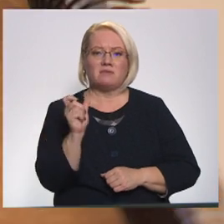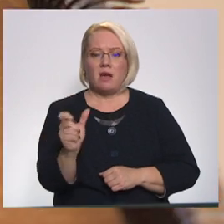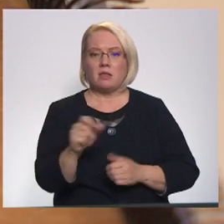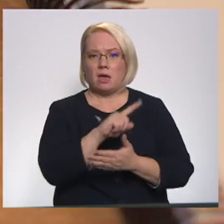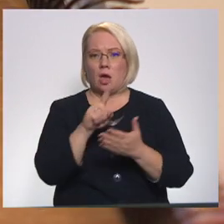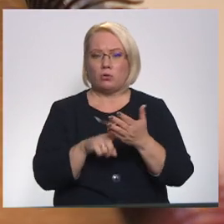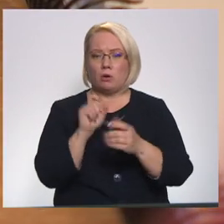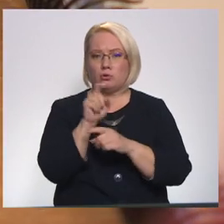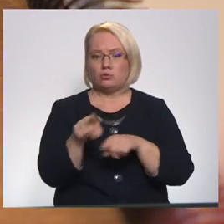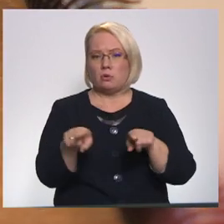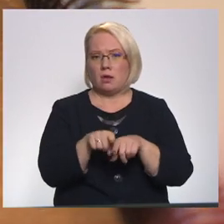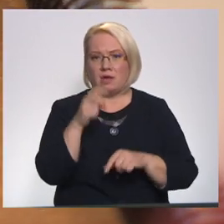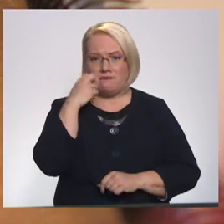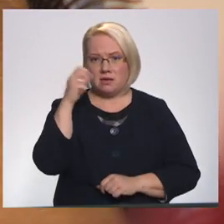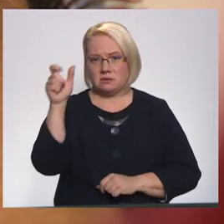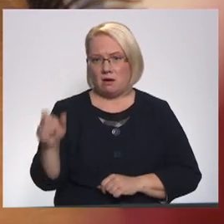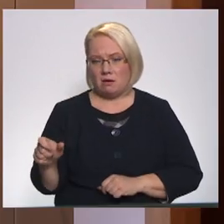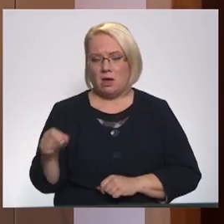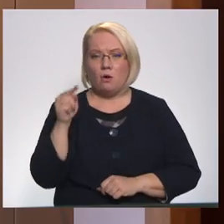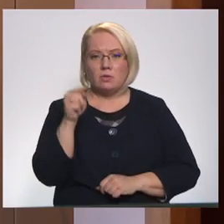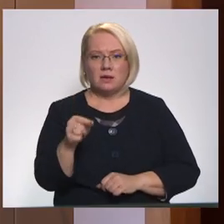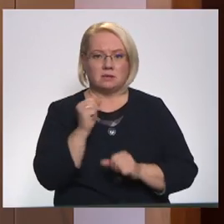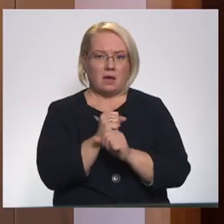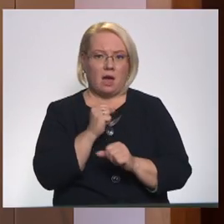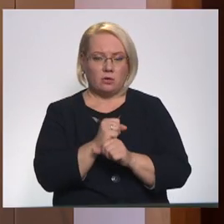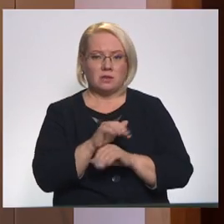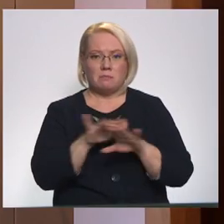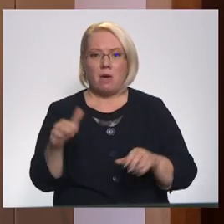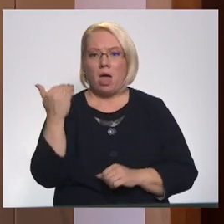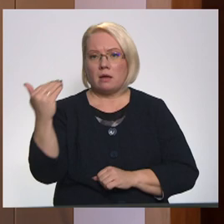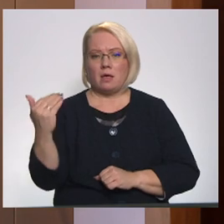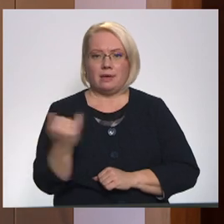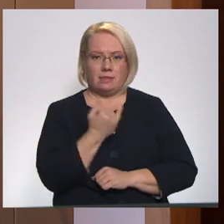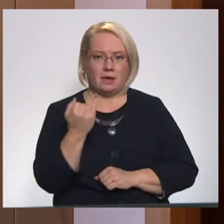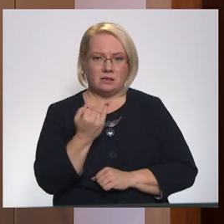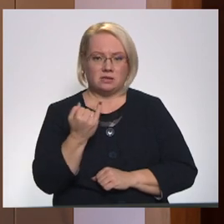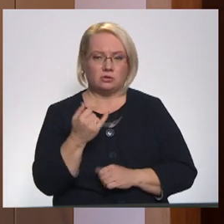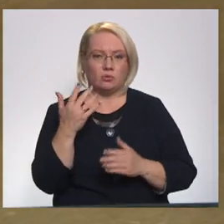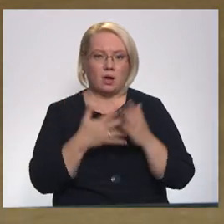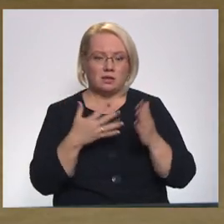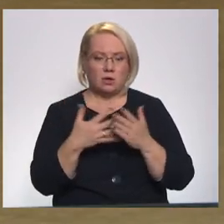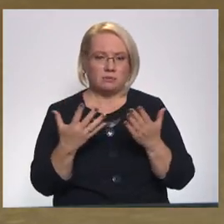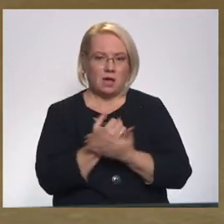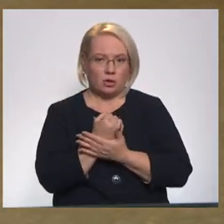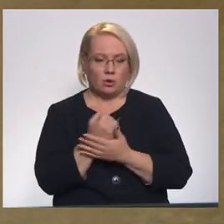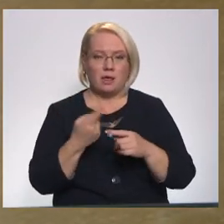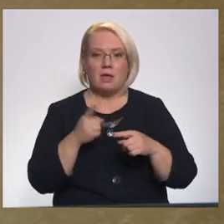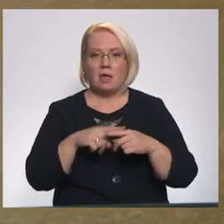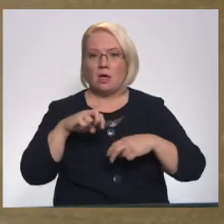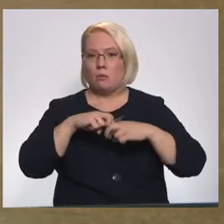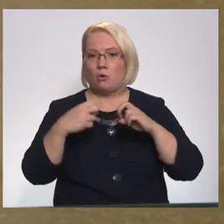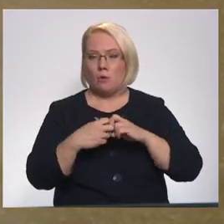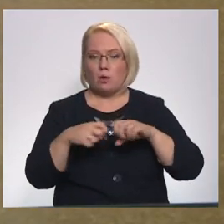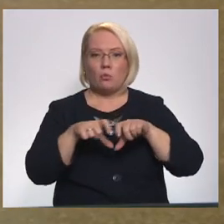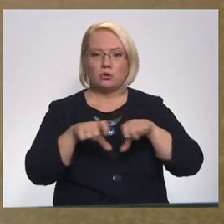uzdot skolā arī, protams, vecāks. Un tas būtu arī jādara, jo tas ir galu galā bērna interesēs un atrisinājums jāroda. Tātad problēma, ko